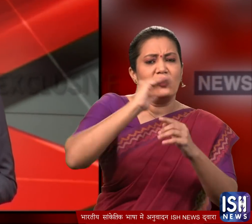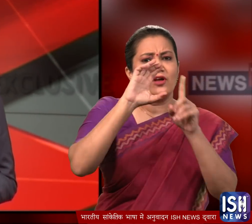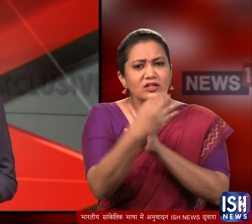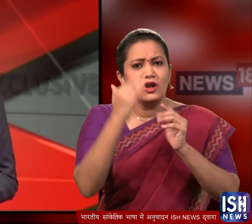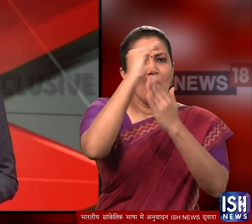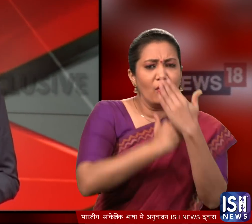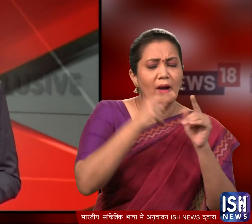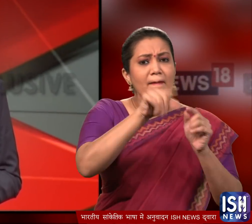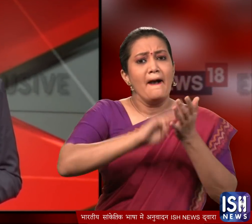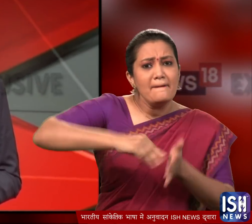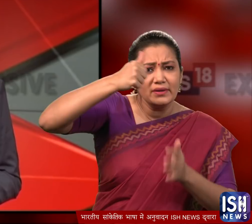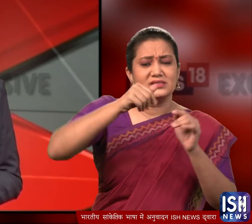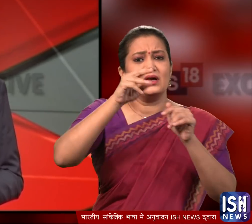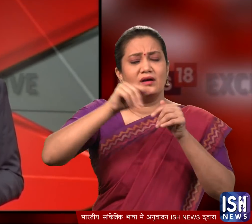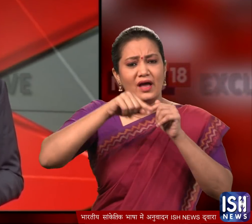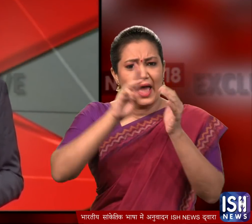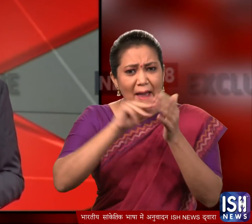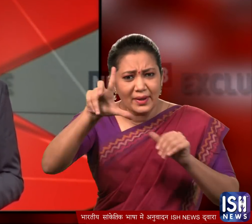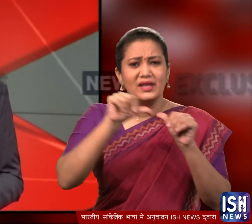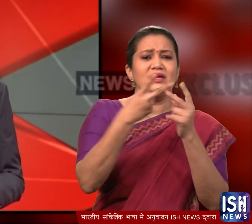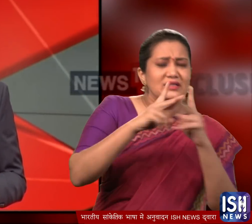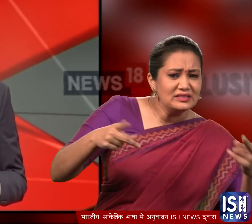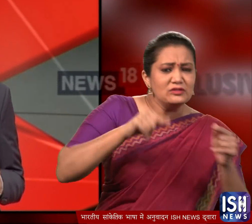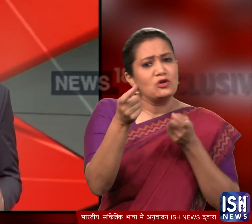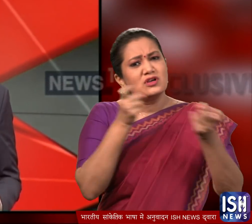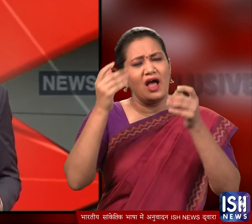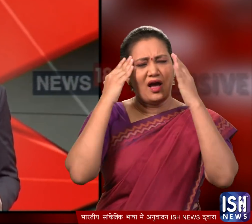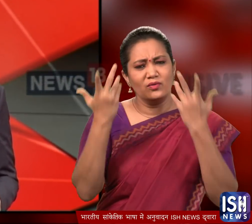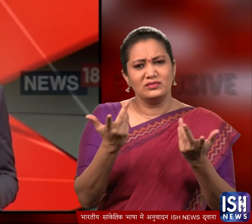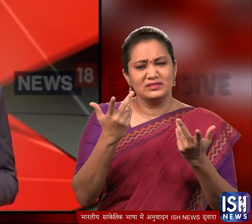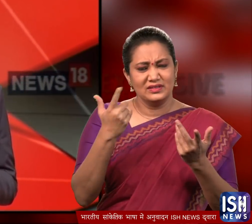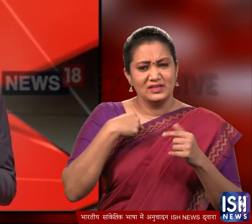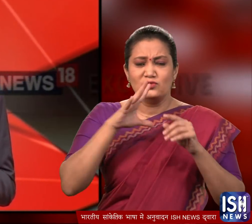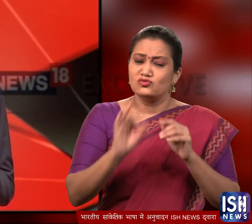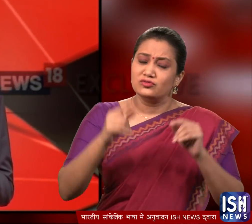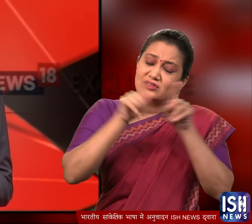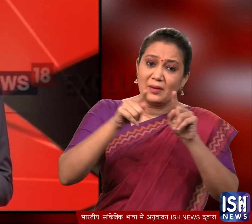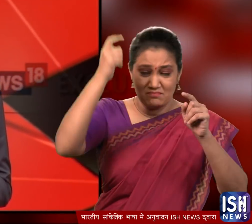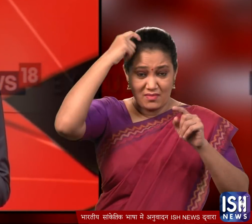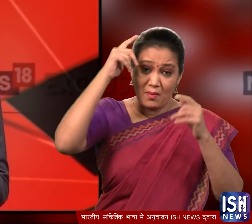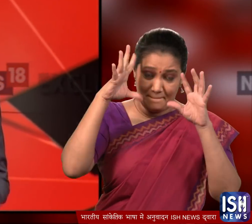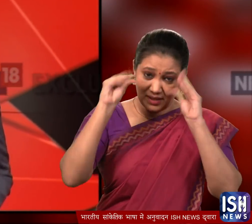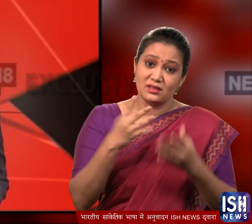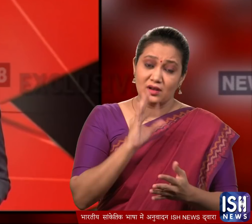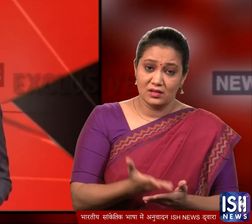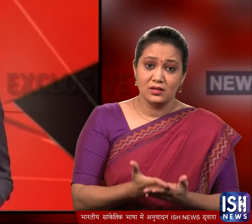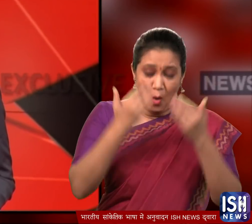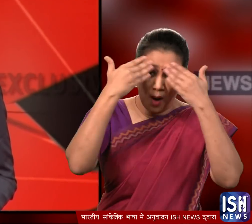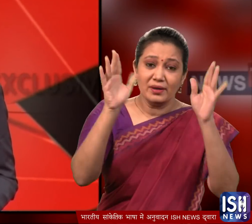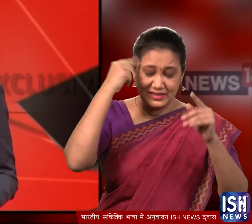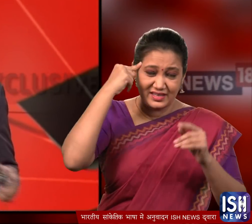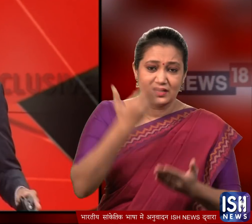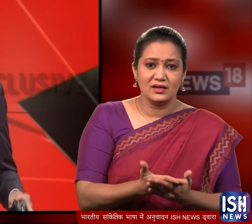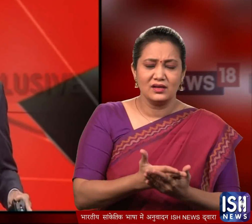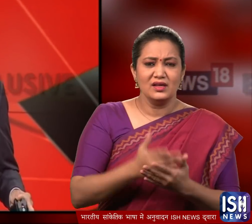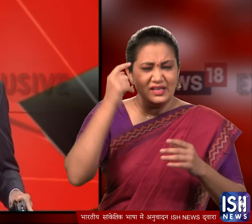अगर महोत्सव के रंग में डूबे वहां के मंत्री और विधायकों को लग रहा है कि महामारी काबू में है, तो हम लोगों को आंख कान के साथ ही दिमाग भी खुला रखना